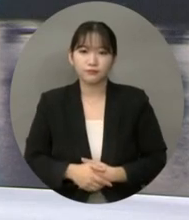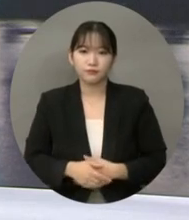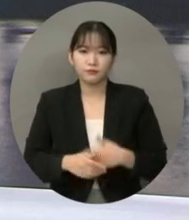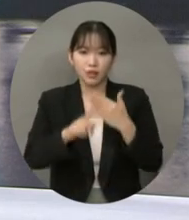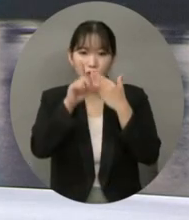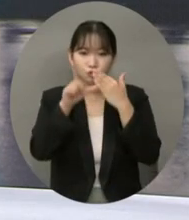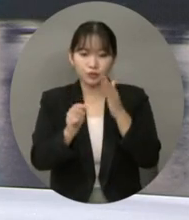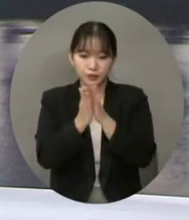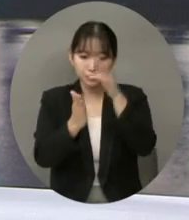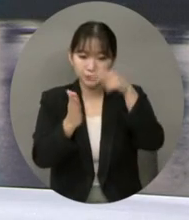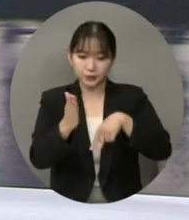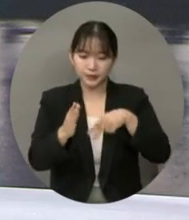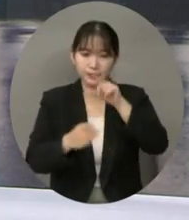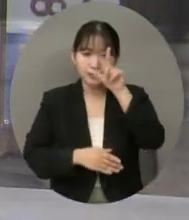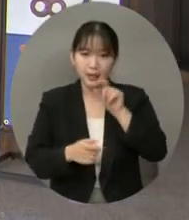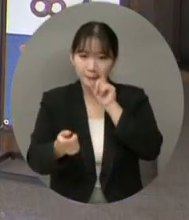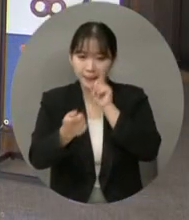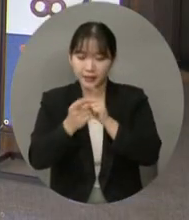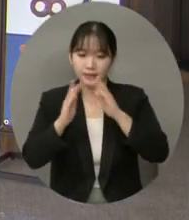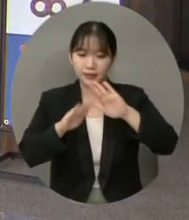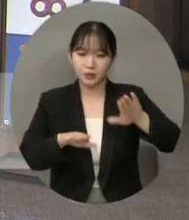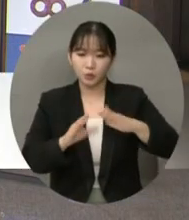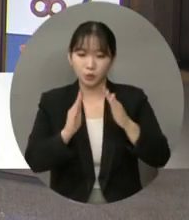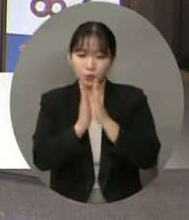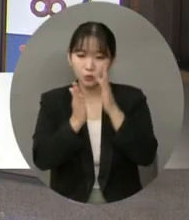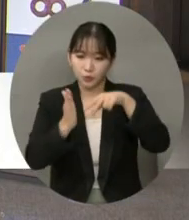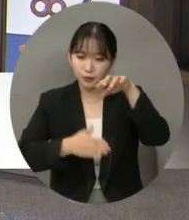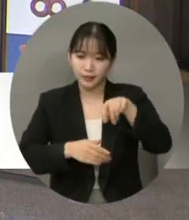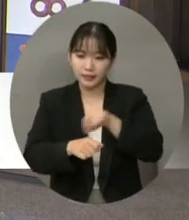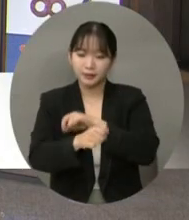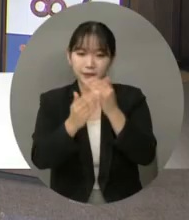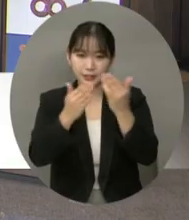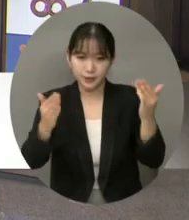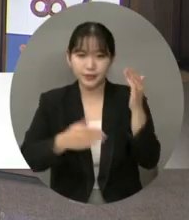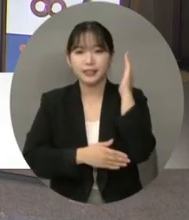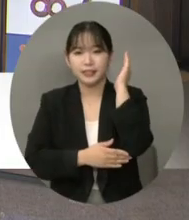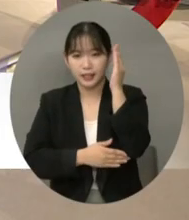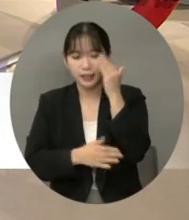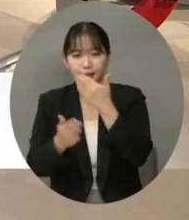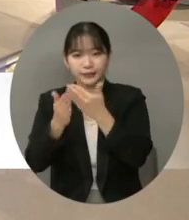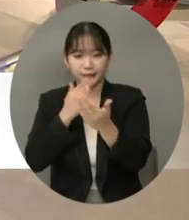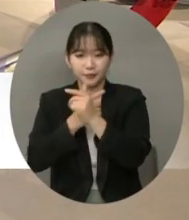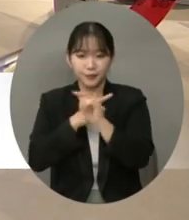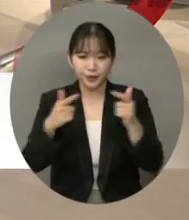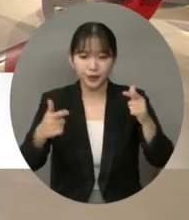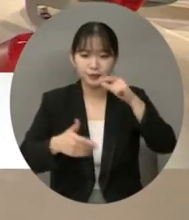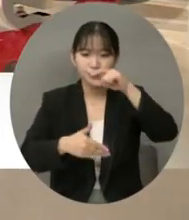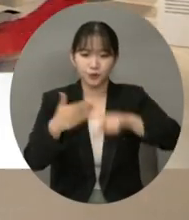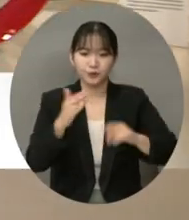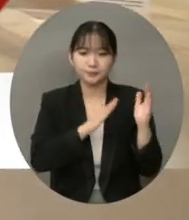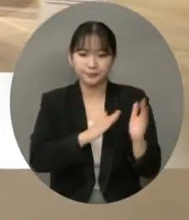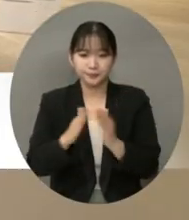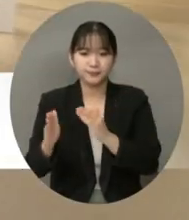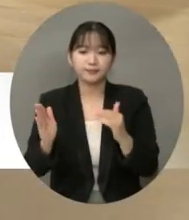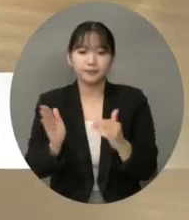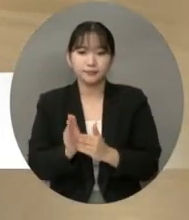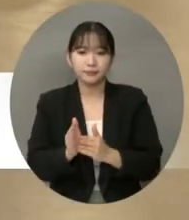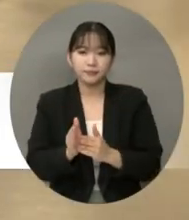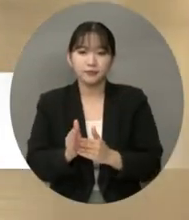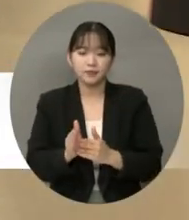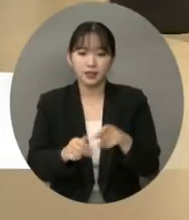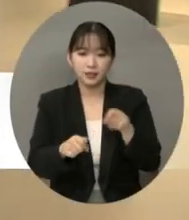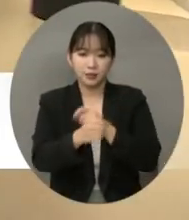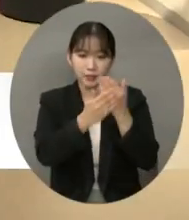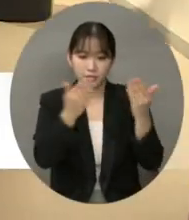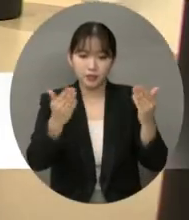9월 독서의 달을 맞아서 전남 도립 도서관이 특별 전시와 강연 체험 등 다체로운 문화 행사를 마련했습니다